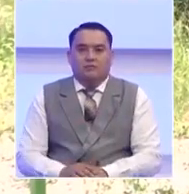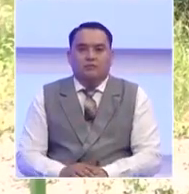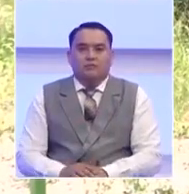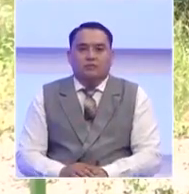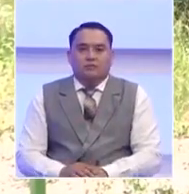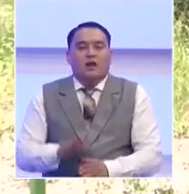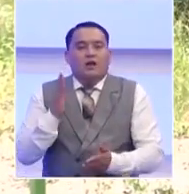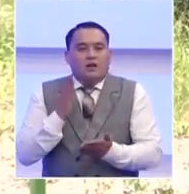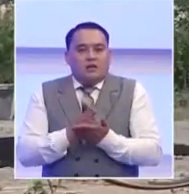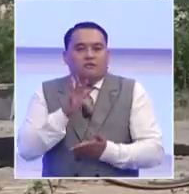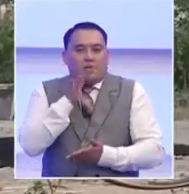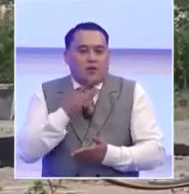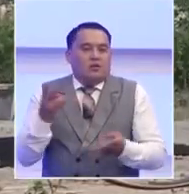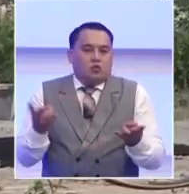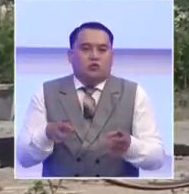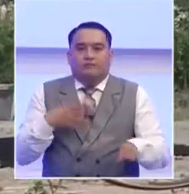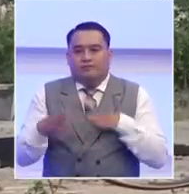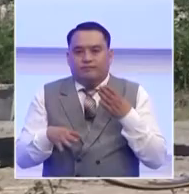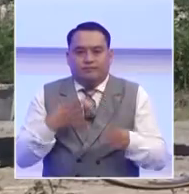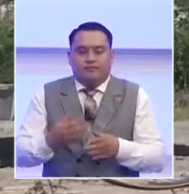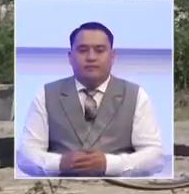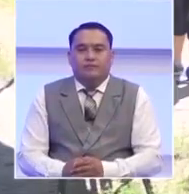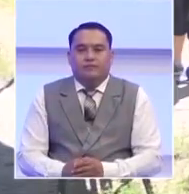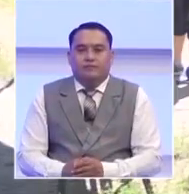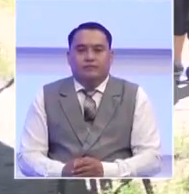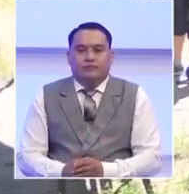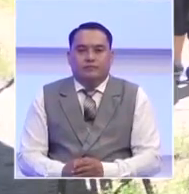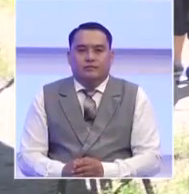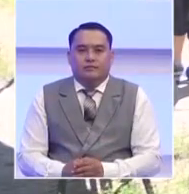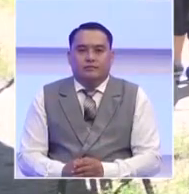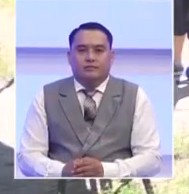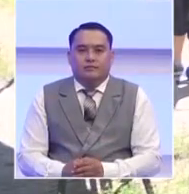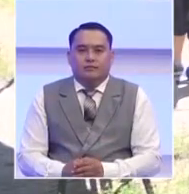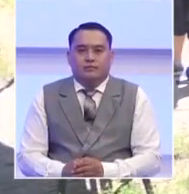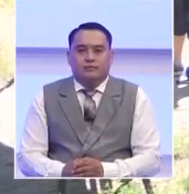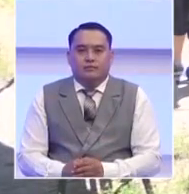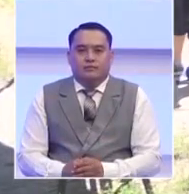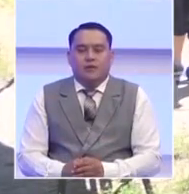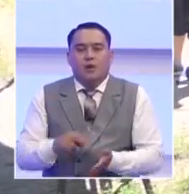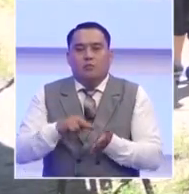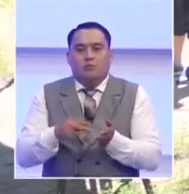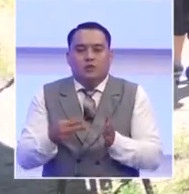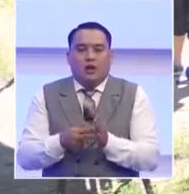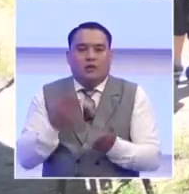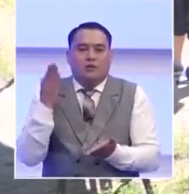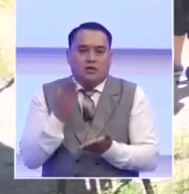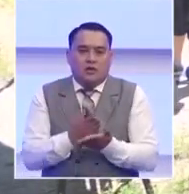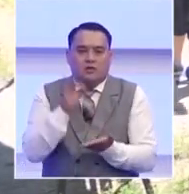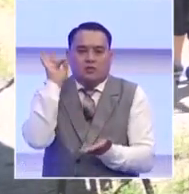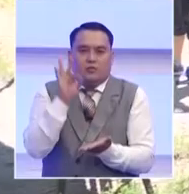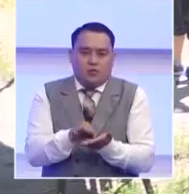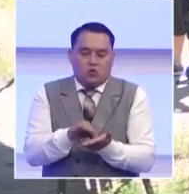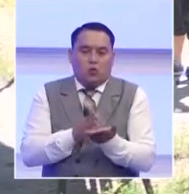Время есть, нужно наверстать упущенное, отмечает Ильфат Абдулин. Тренерский состав работает, план составили, идем четко по